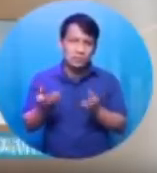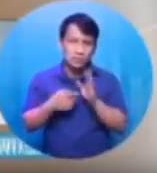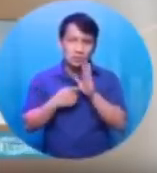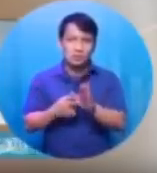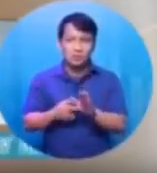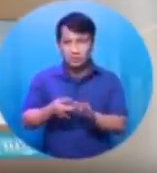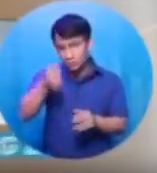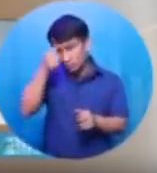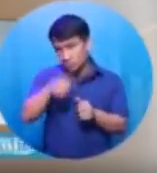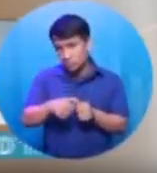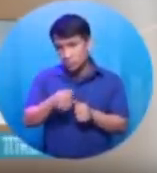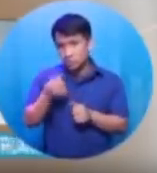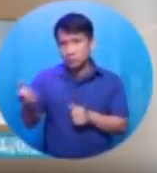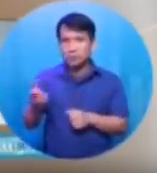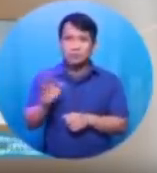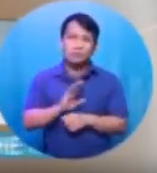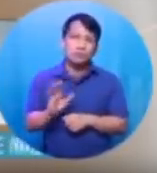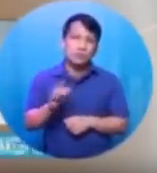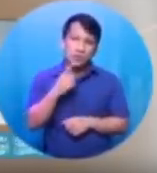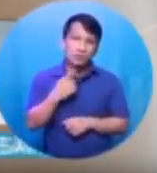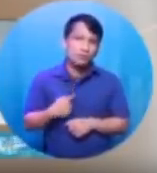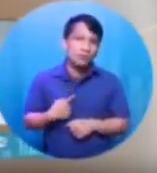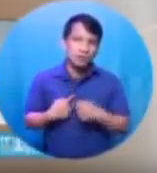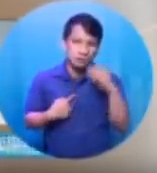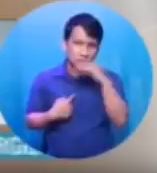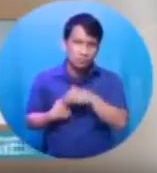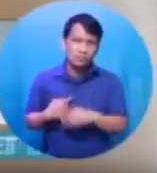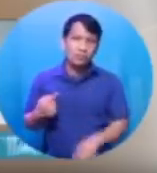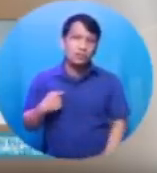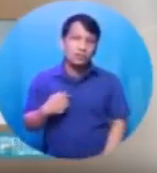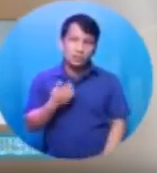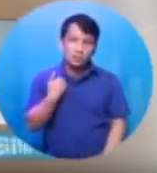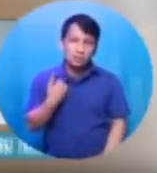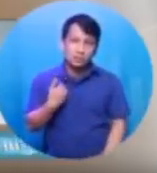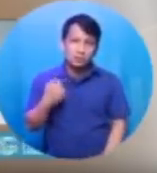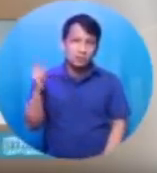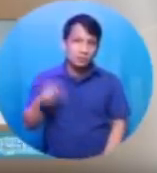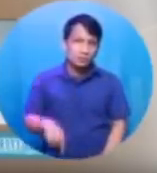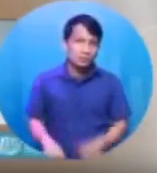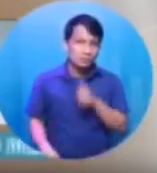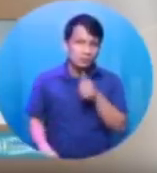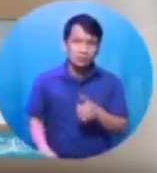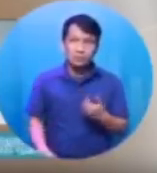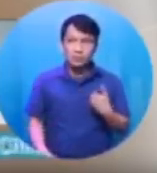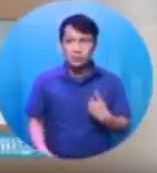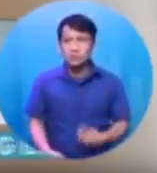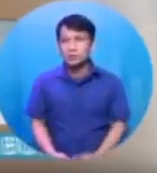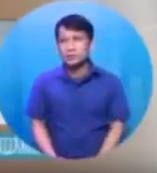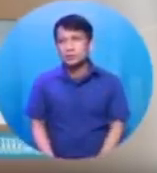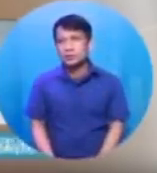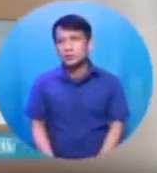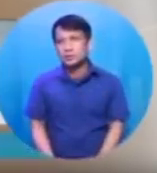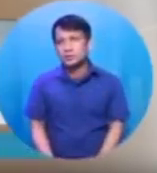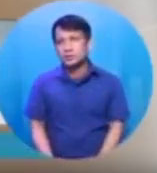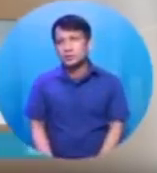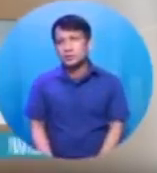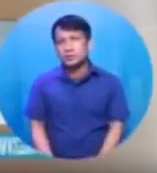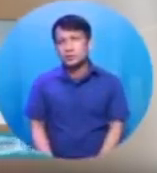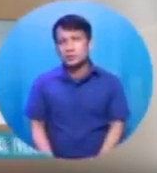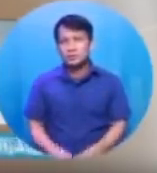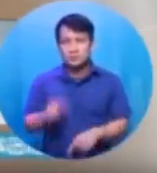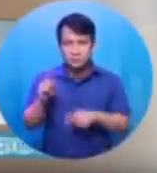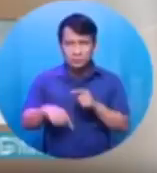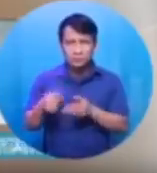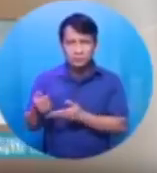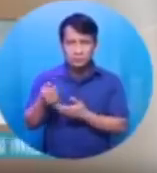nagloko dyan. May ebidensya ako, wag ako dyan eh. Ikaw ang nagloko. Ha? Harap ko, ano, kaya kong kumarap ka. Yung mga pinagdutawa dito, kaya kong